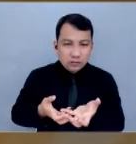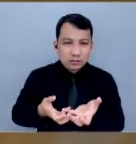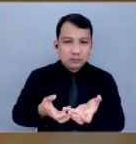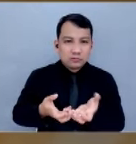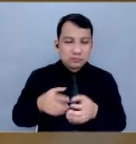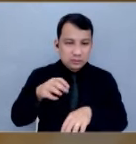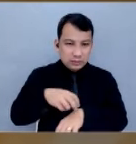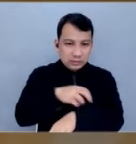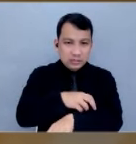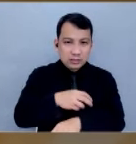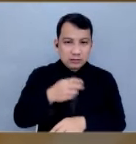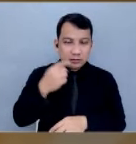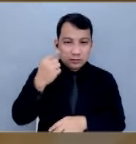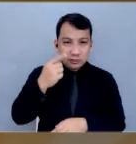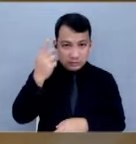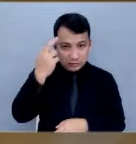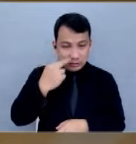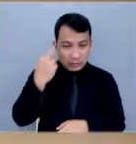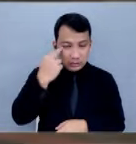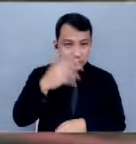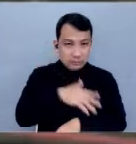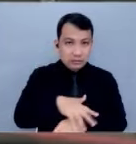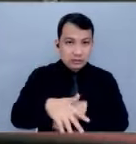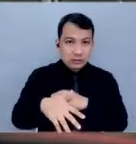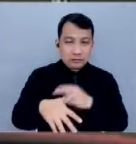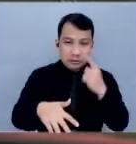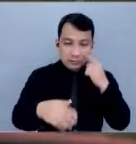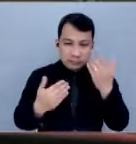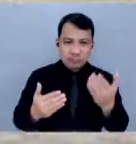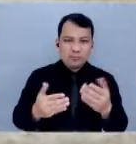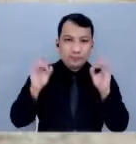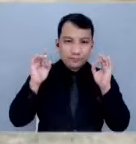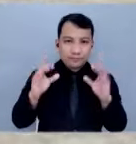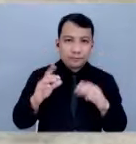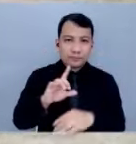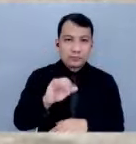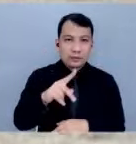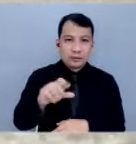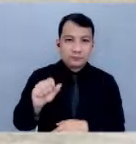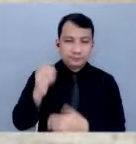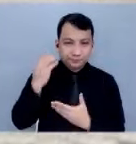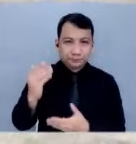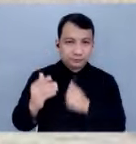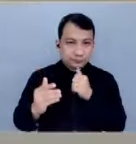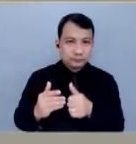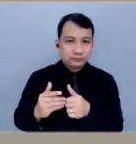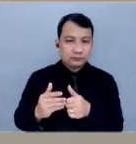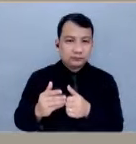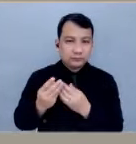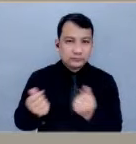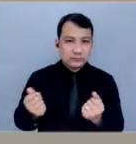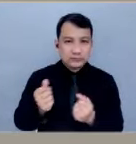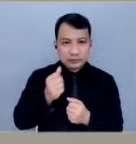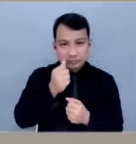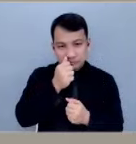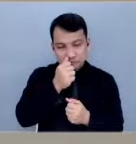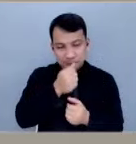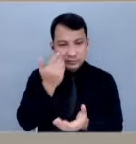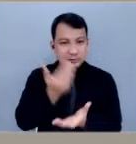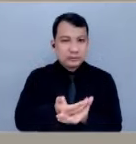pamamantal, at paninilaw ng balat at mata. Delikado ang leptospirosis pag hindi naagapan. Pumupunta sila sa